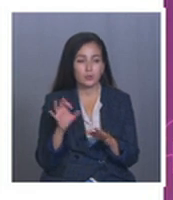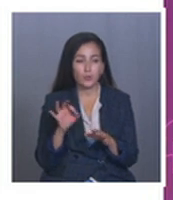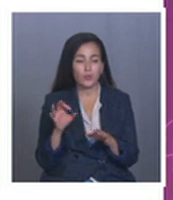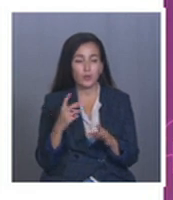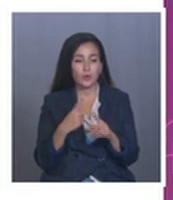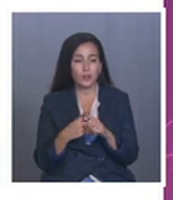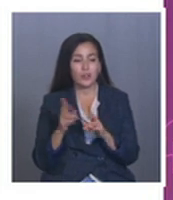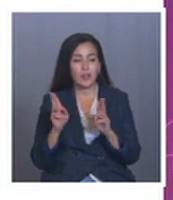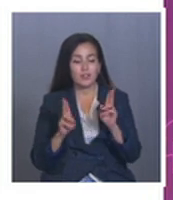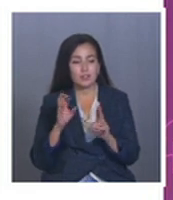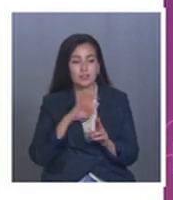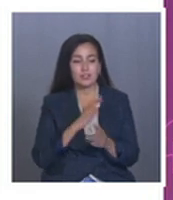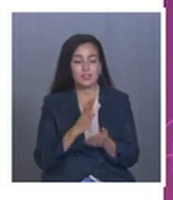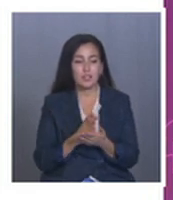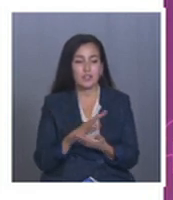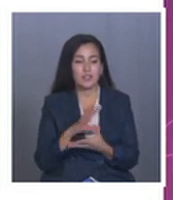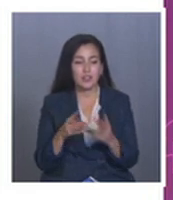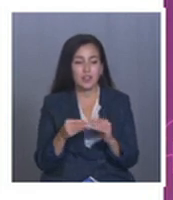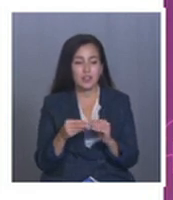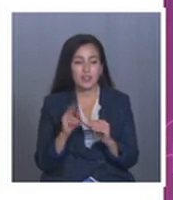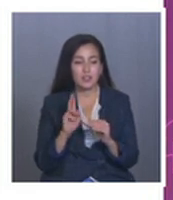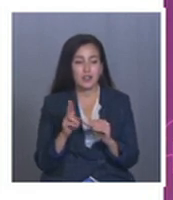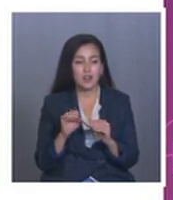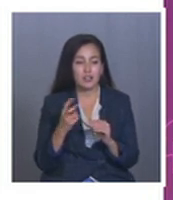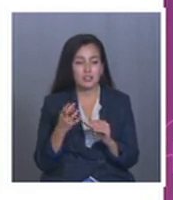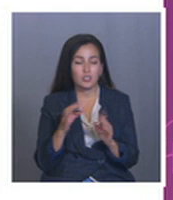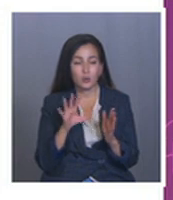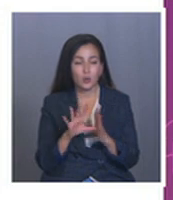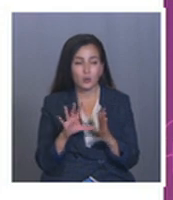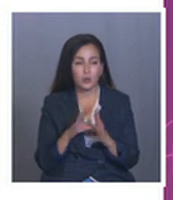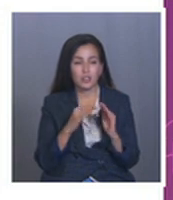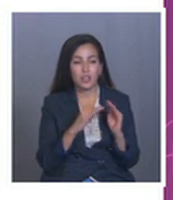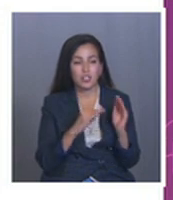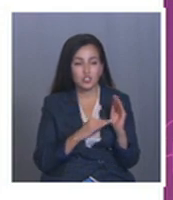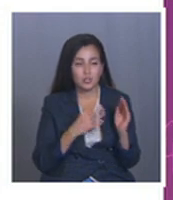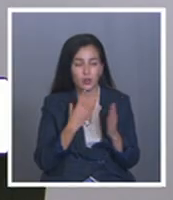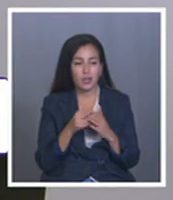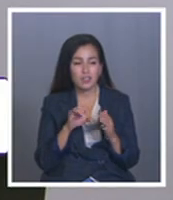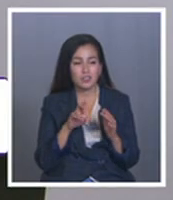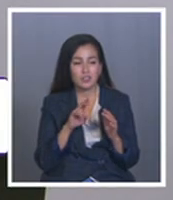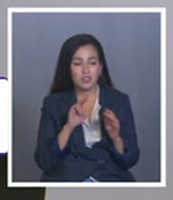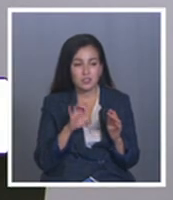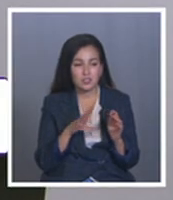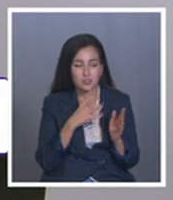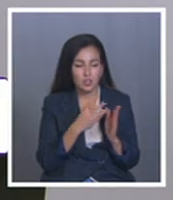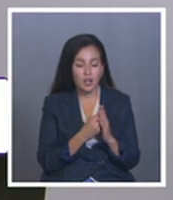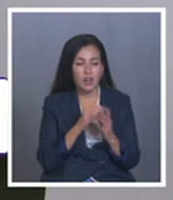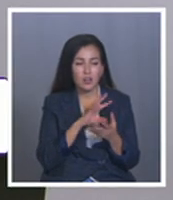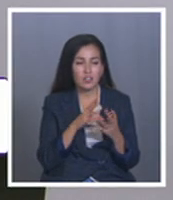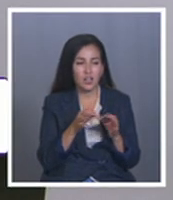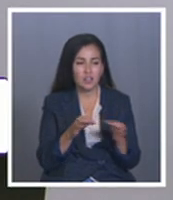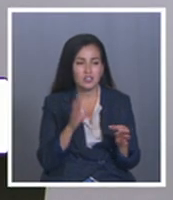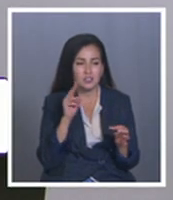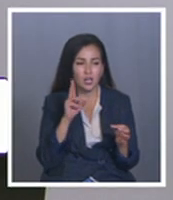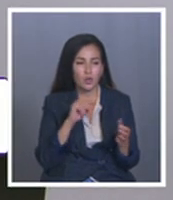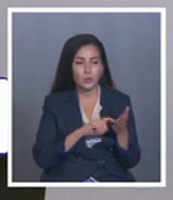әдісі келтірілген. Яғни кальцийдің тотығу дәрежесі мен оның индексі немесе атом санының көбейтіндісі